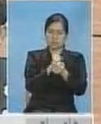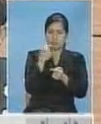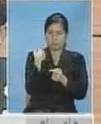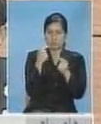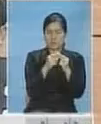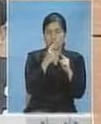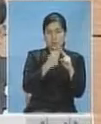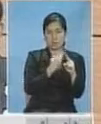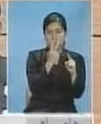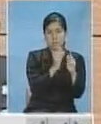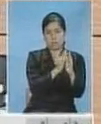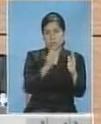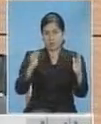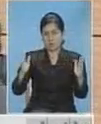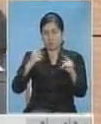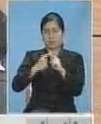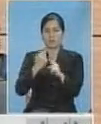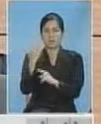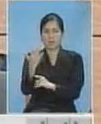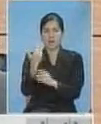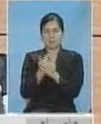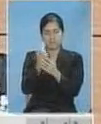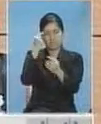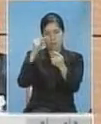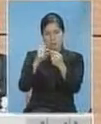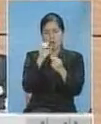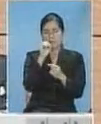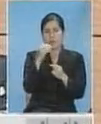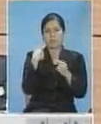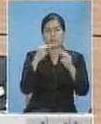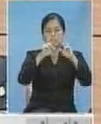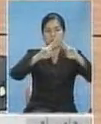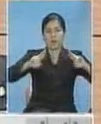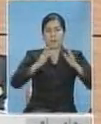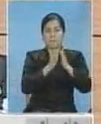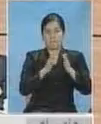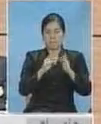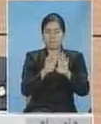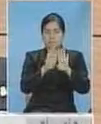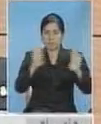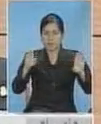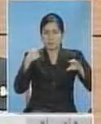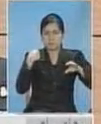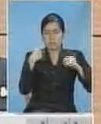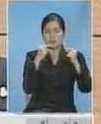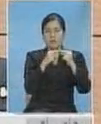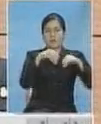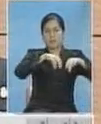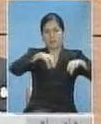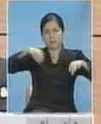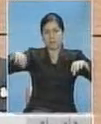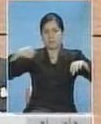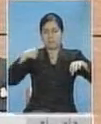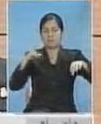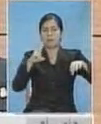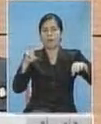านไปแล้วเกือบ2เดือนถึงเดือนพฤษภาคมซึ่งเป็นเป้าหมายว่าจะเปิดให้ครบ10,000 ร้านเนี่ยกับมีร้านเปิดได้เพียงแค่1 ร้านและ